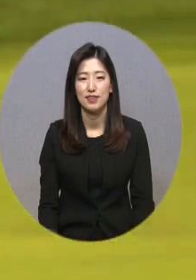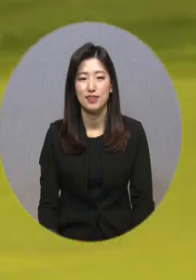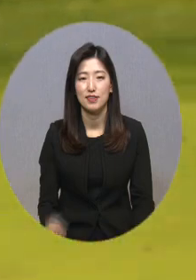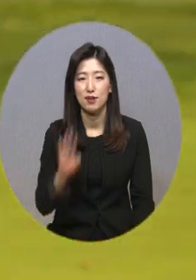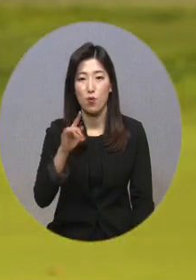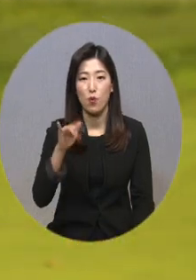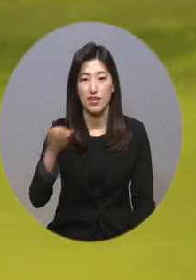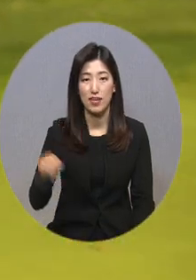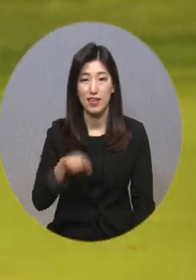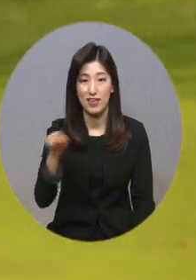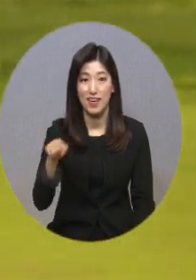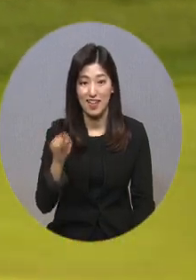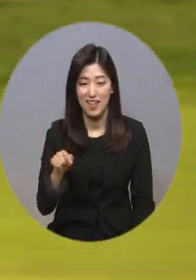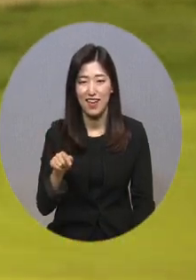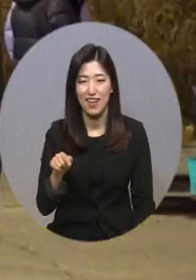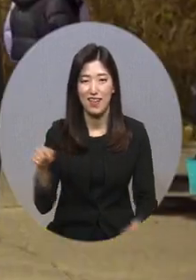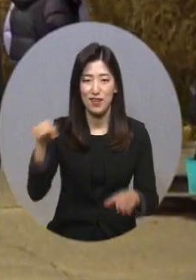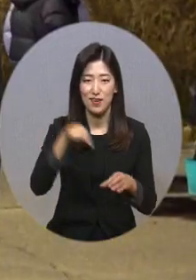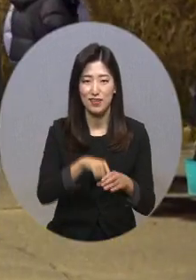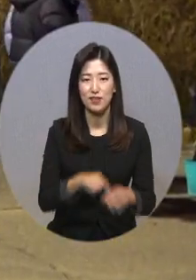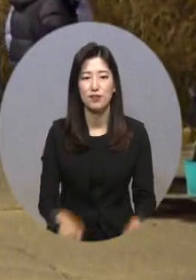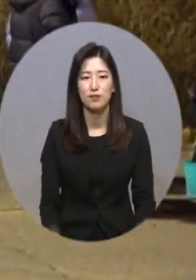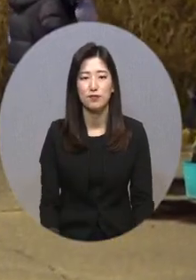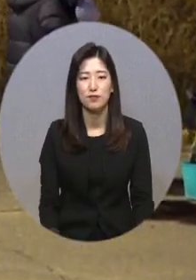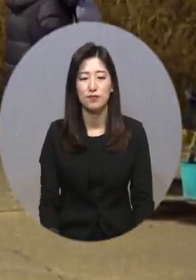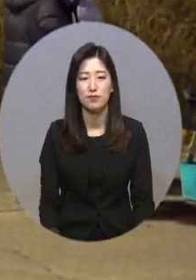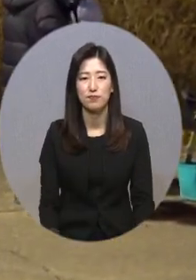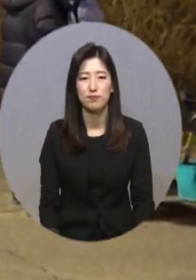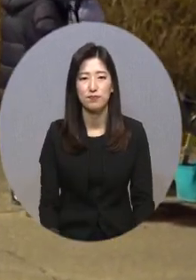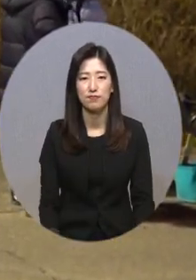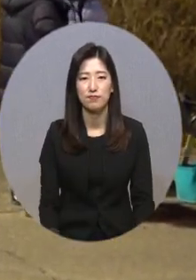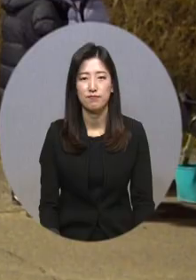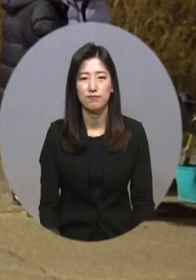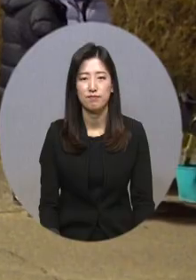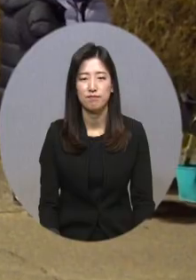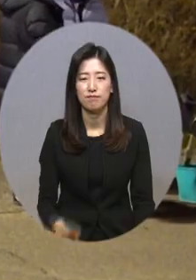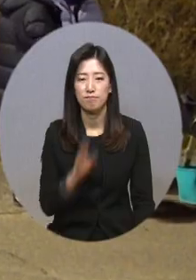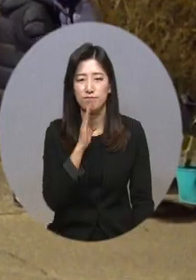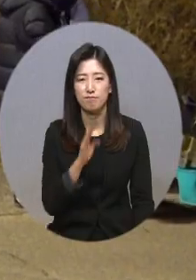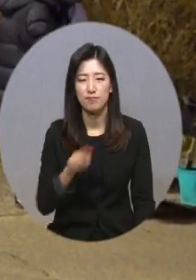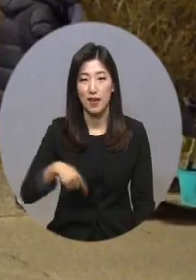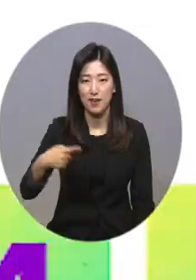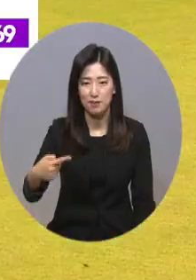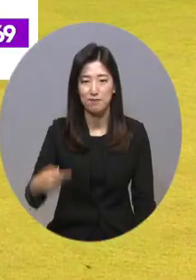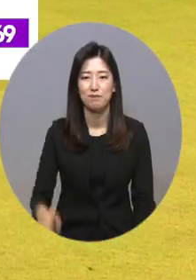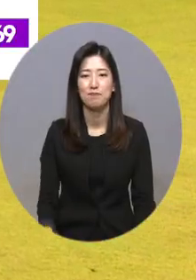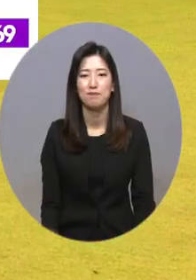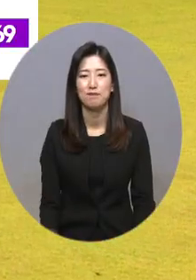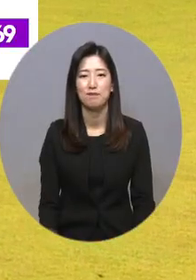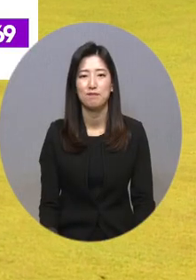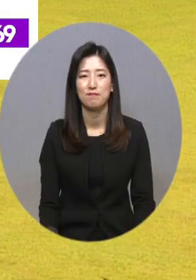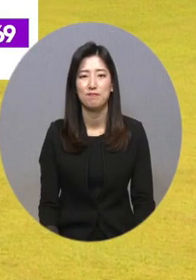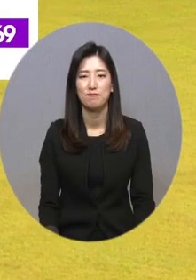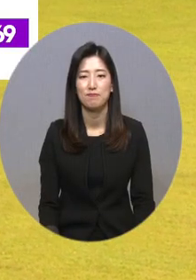we 없이 탁 때려친 2 다음으로 아시죠 거죠